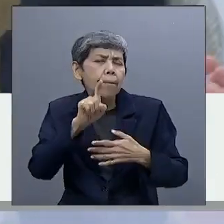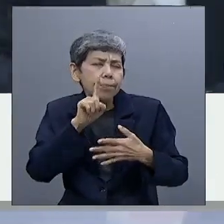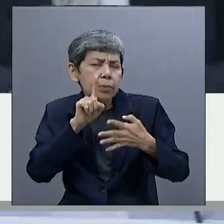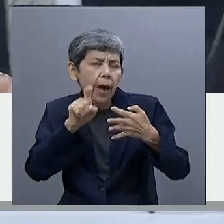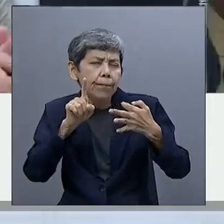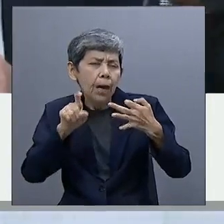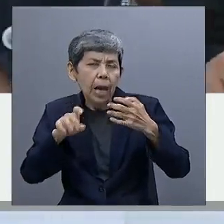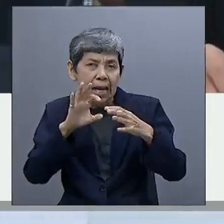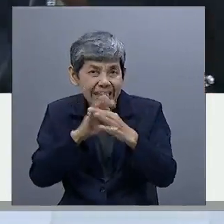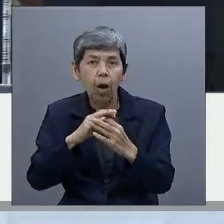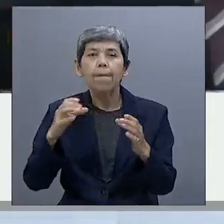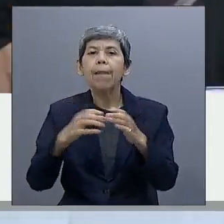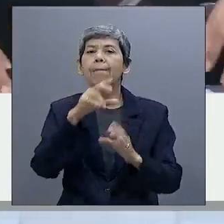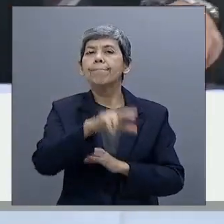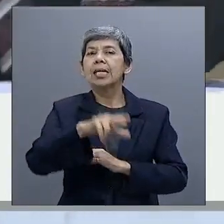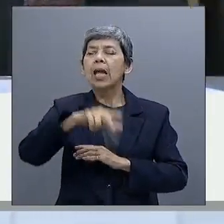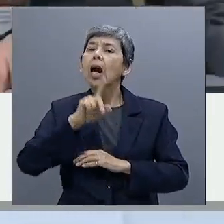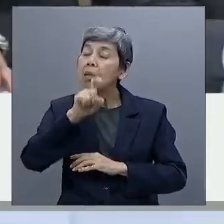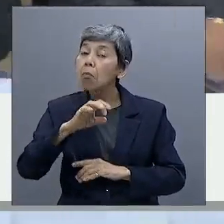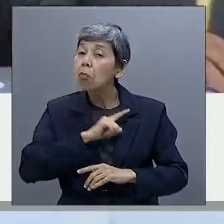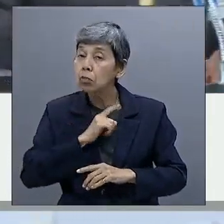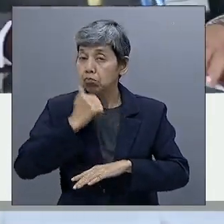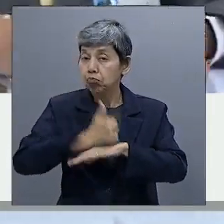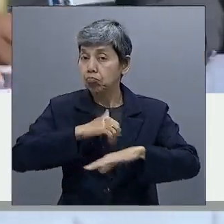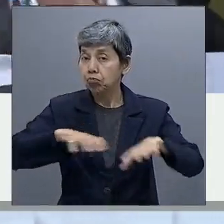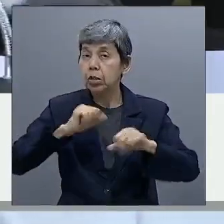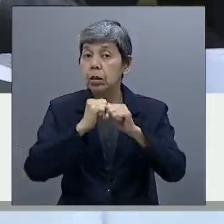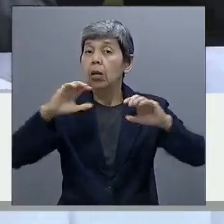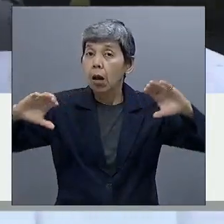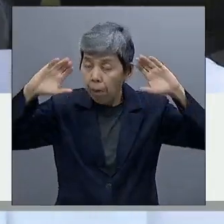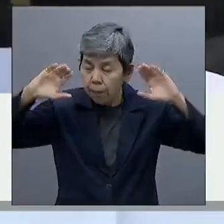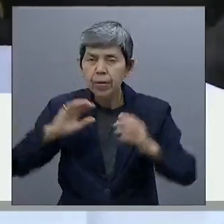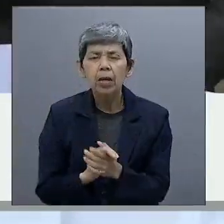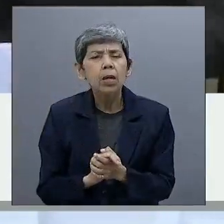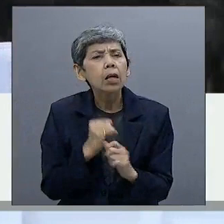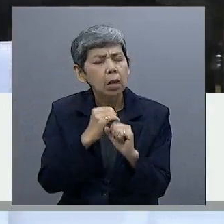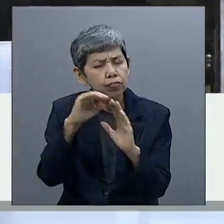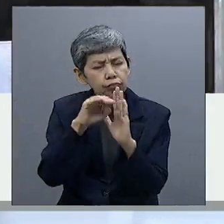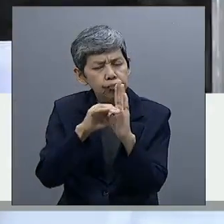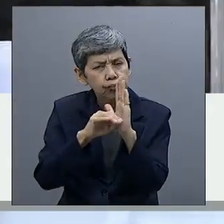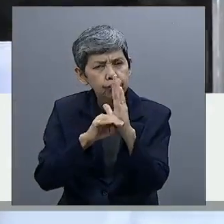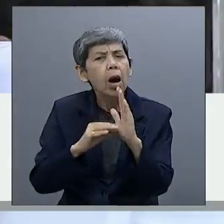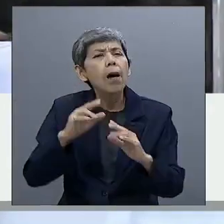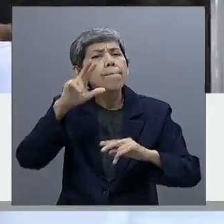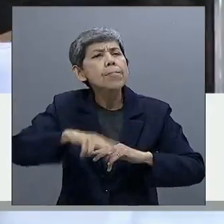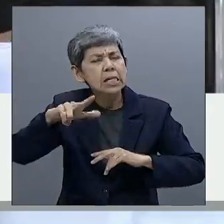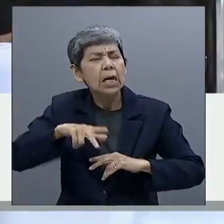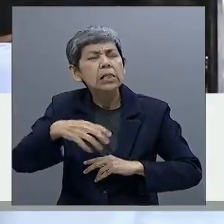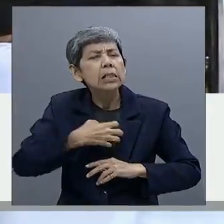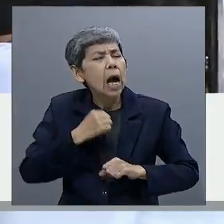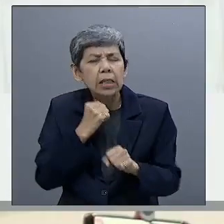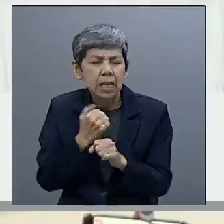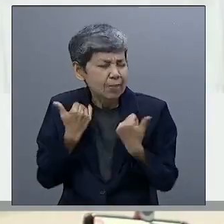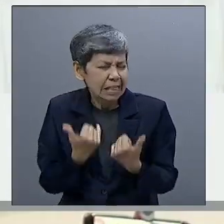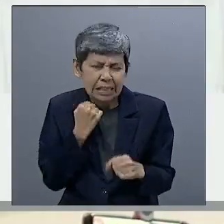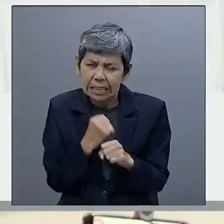ามหนึ่งที่เกี่ยวกับพรรคเพื่อไทยโดยตรงในฐานะแกนนำจัดตั้งรัฐบาลก็คือนโยบายรัฐบาลเพื่อไทยที่อยากให้ทำสำเร็